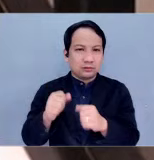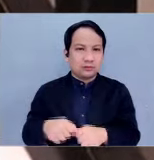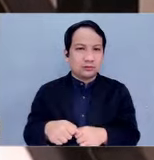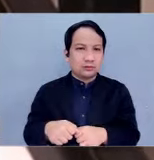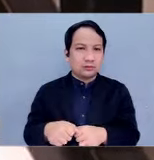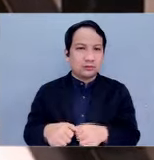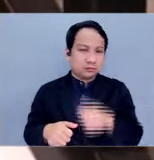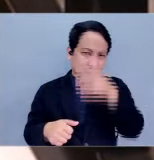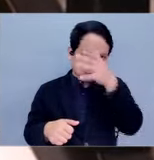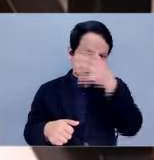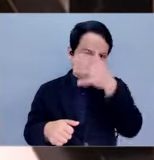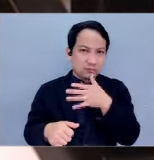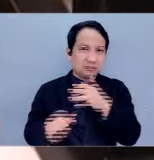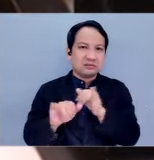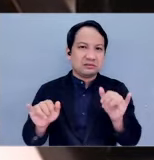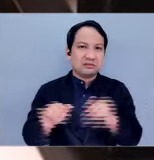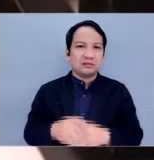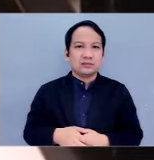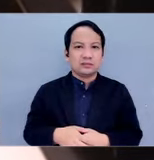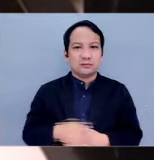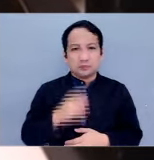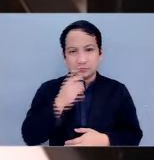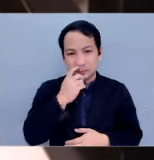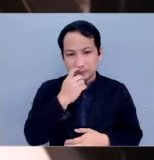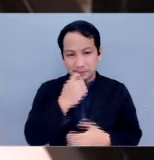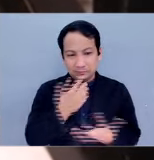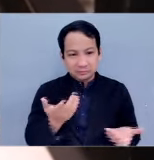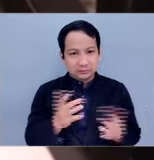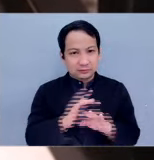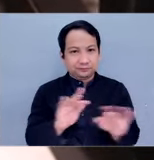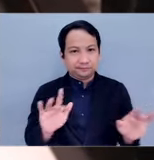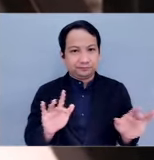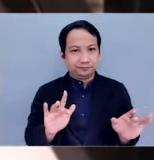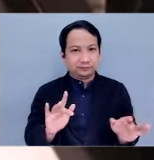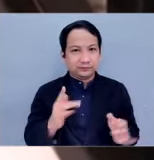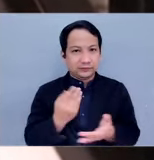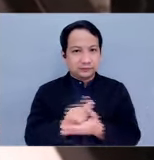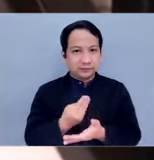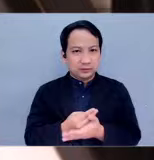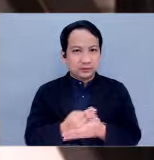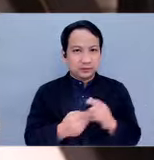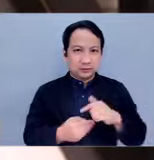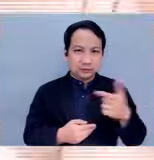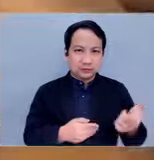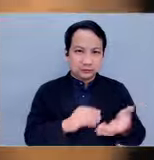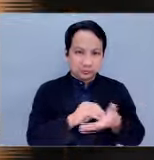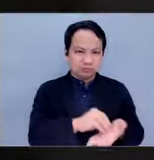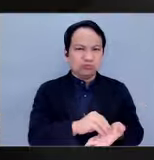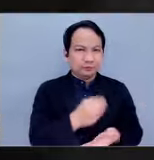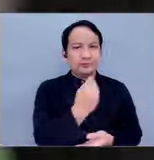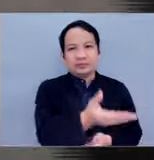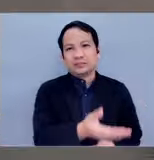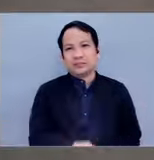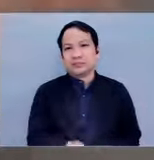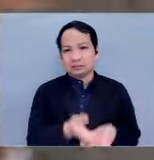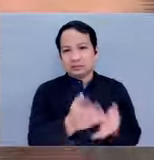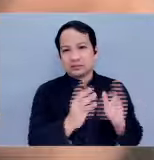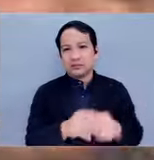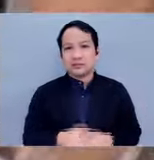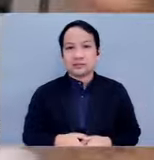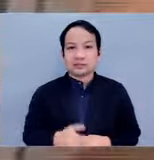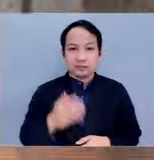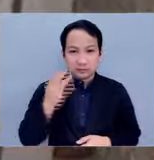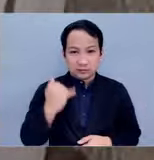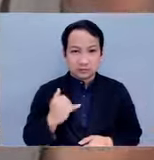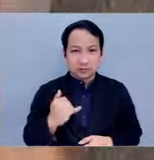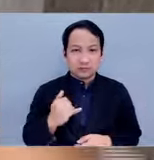po, ganun din po. Kahit na wala na po akong baon, basta po inutang po nila, sige go. Dumating na nga sa puntong mas